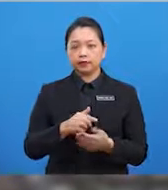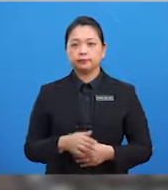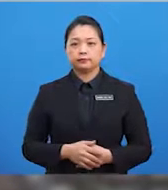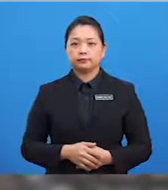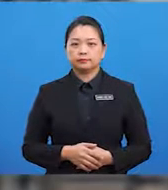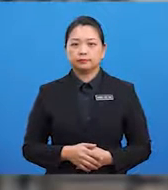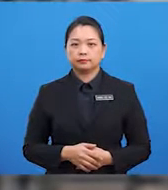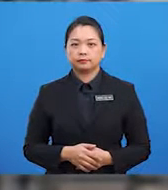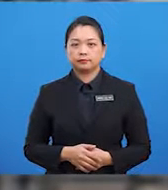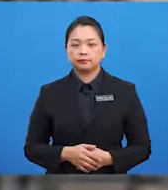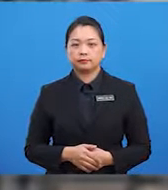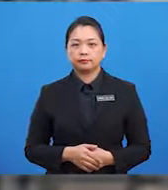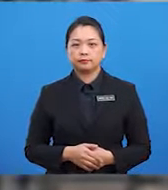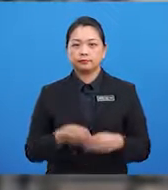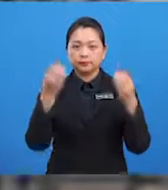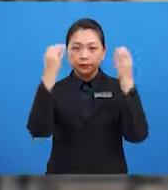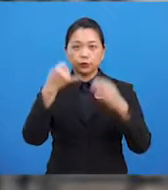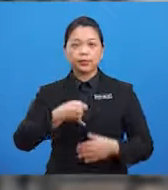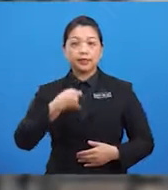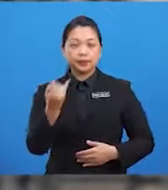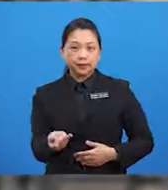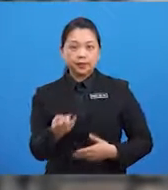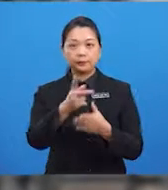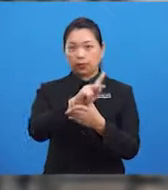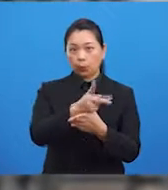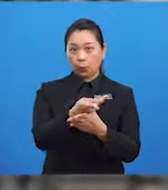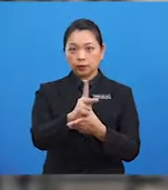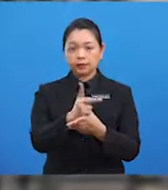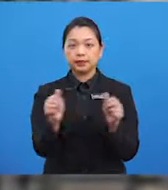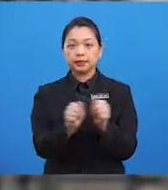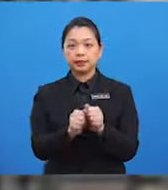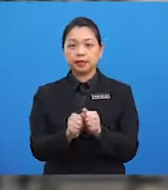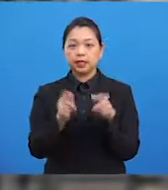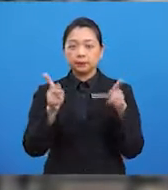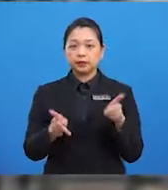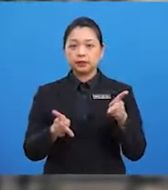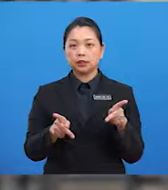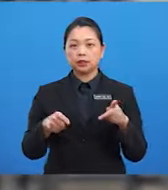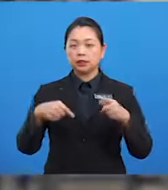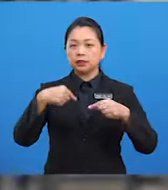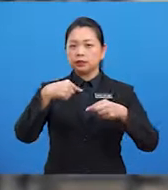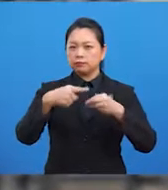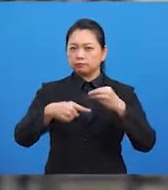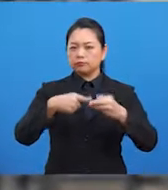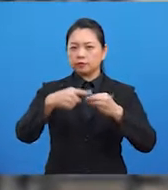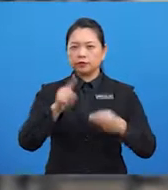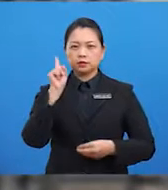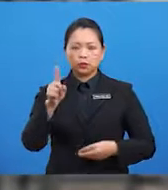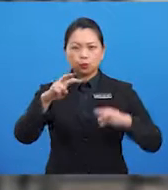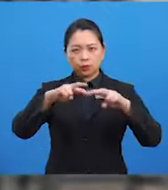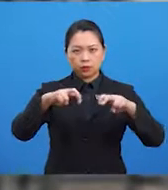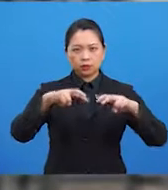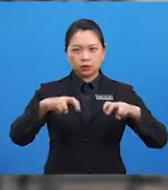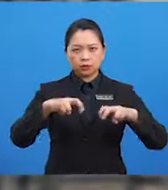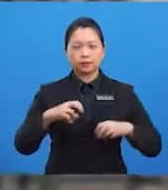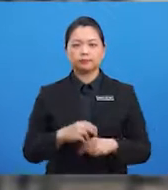pengguna, cikgu ingin berkongsi dengan pelajar tentang satu kajian berkaitan